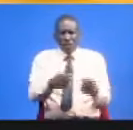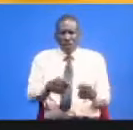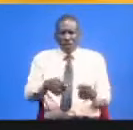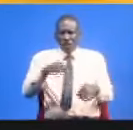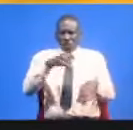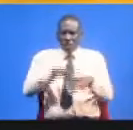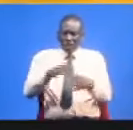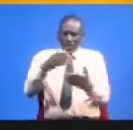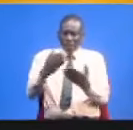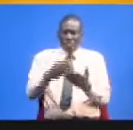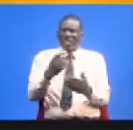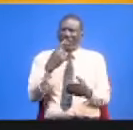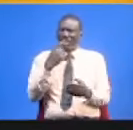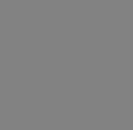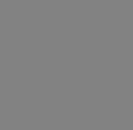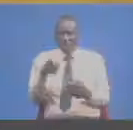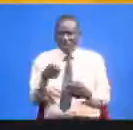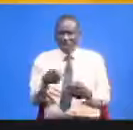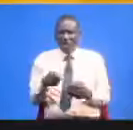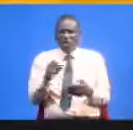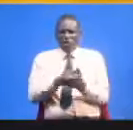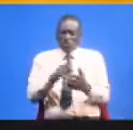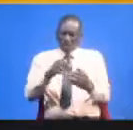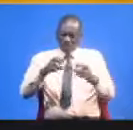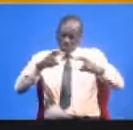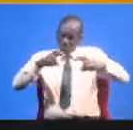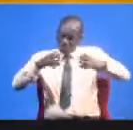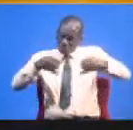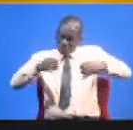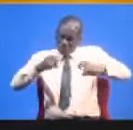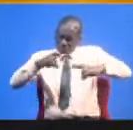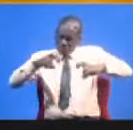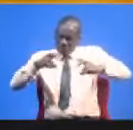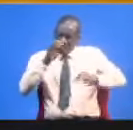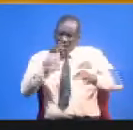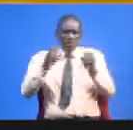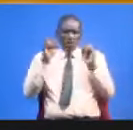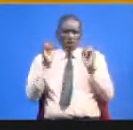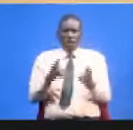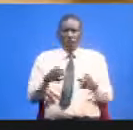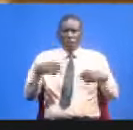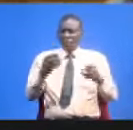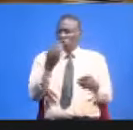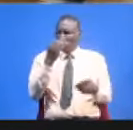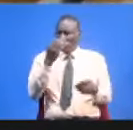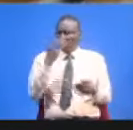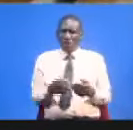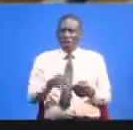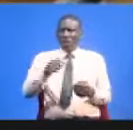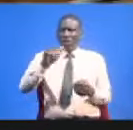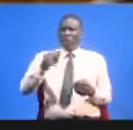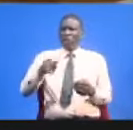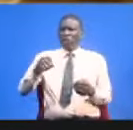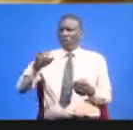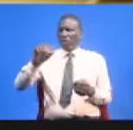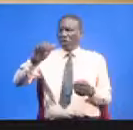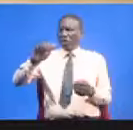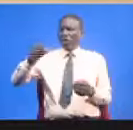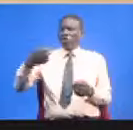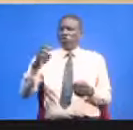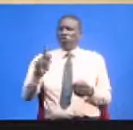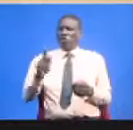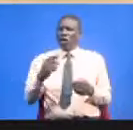kuchukua sampuli za mchele huo ili kupima iwapo kweli unafaa kwa matumizi ya binadamu. Ashok anasema